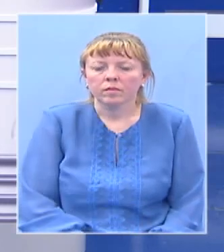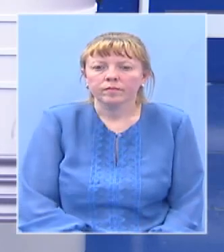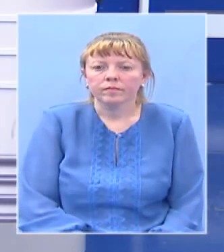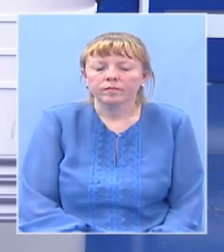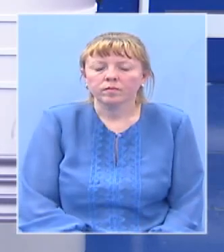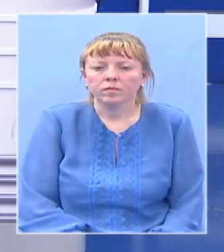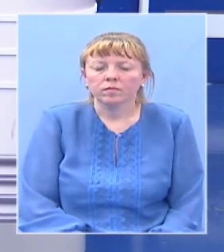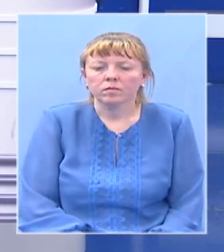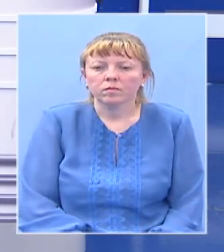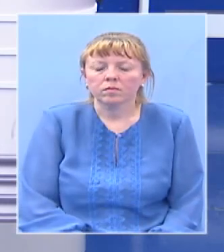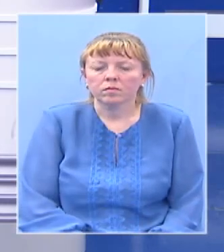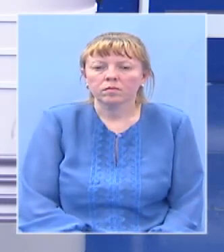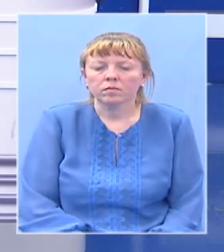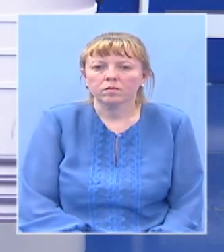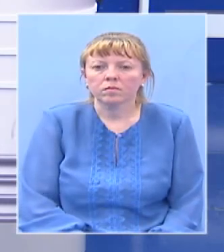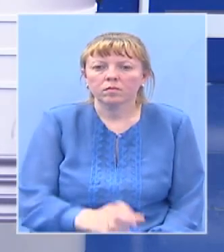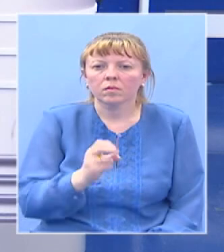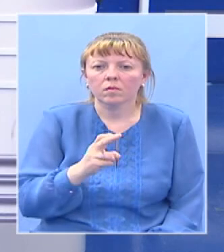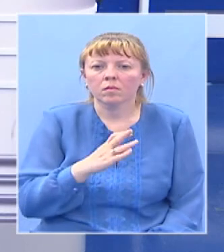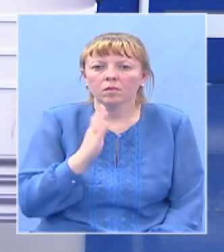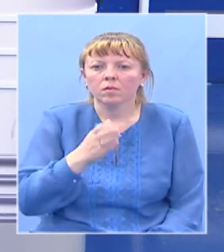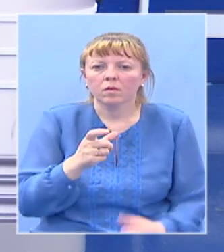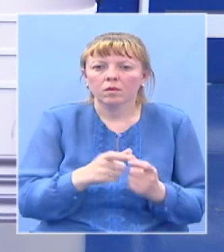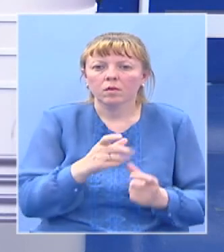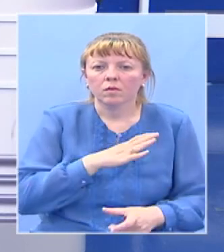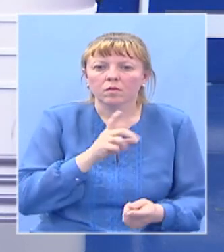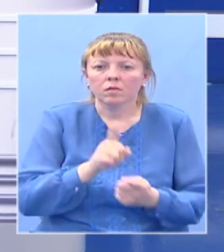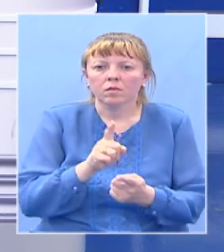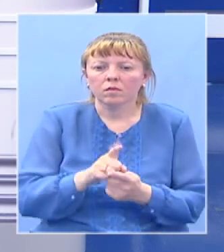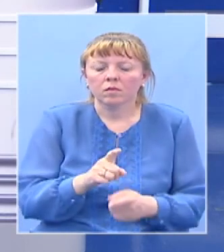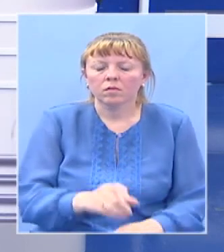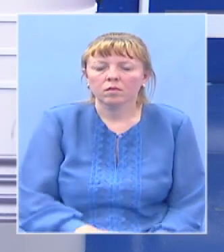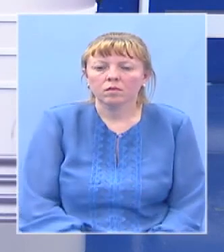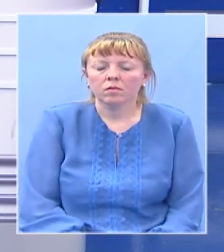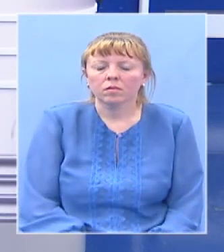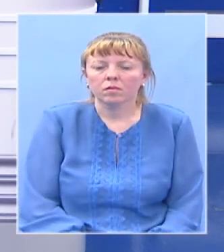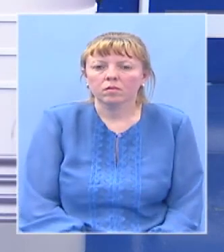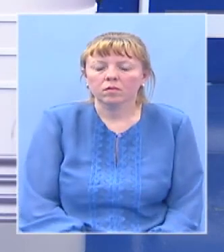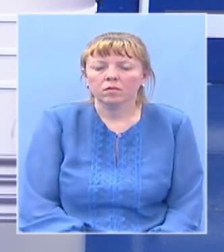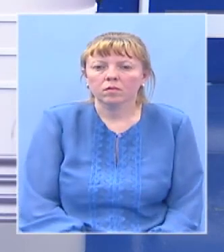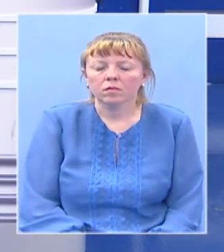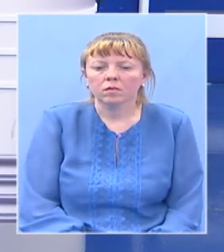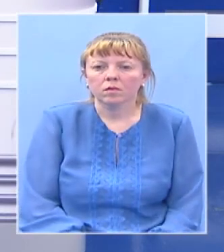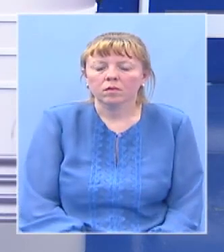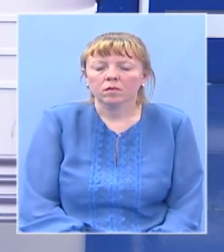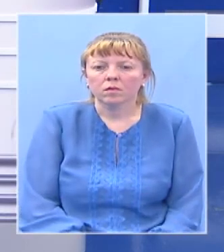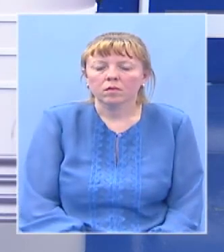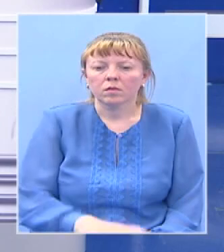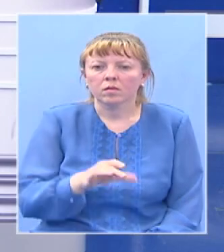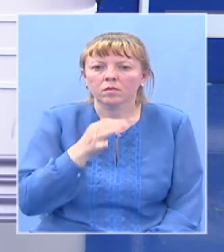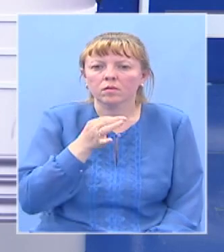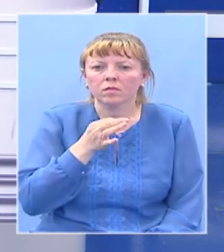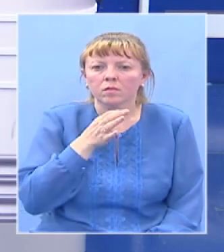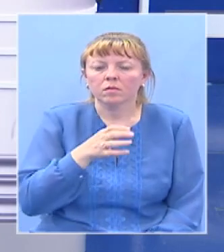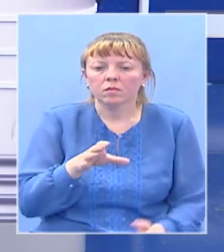скажем также безбилетный провоз иногда встречается этот факт Ну сейчас в данный момент конечно всё это уже